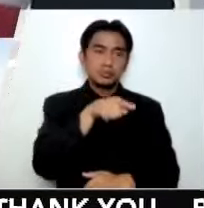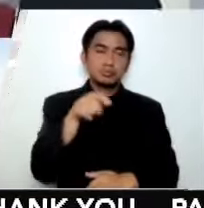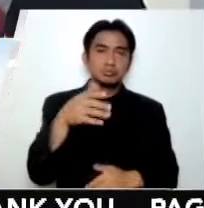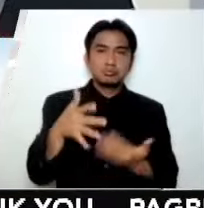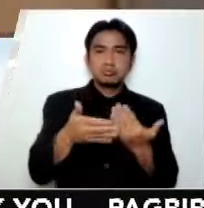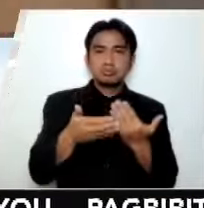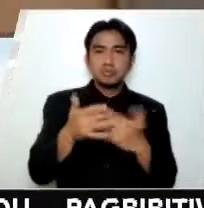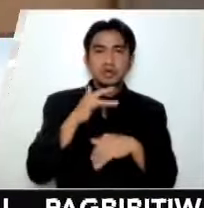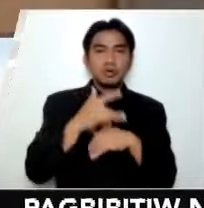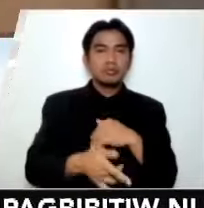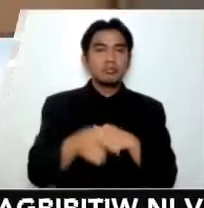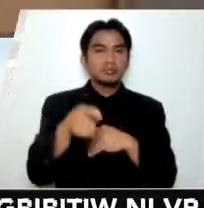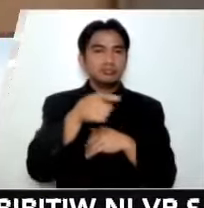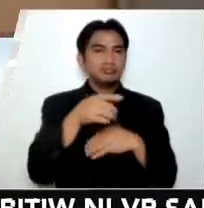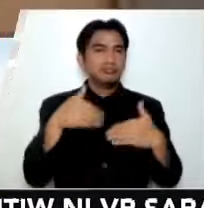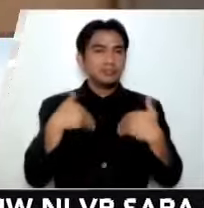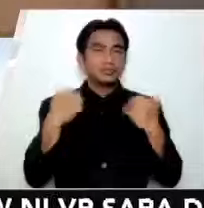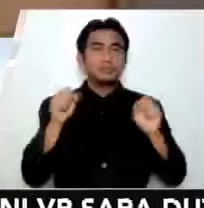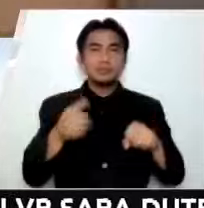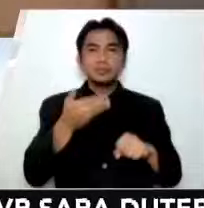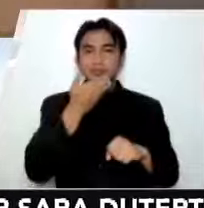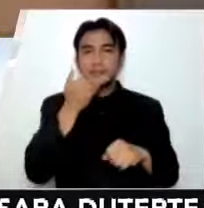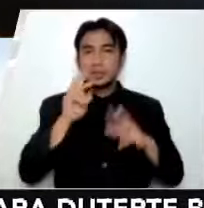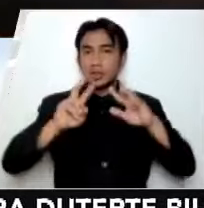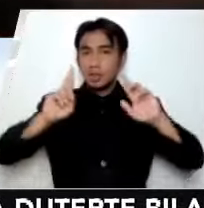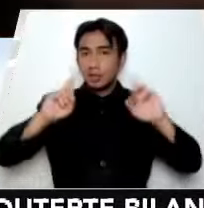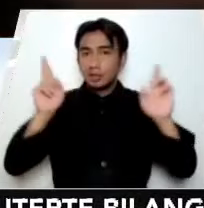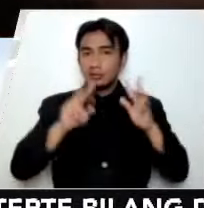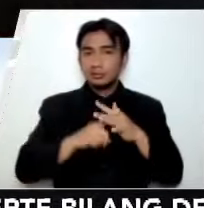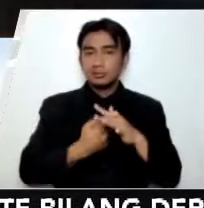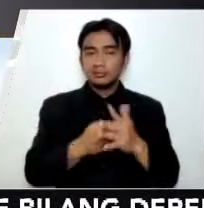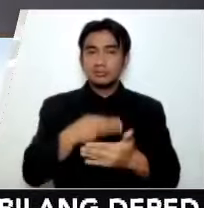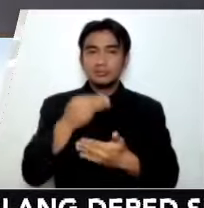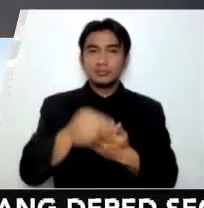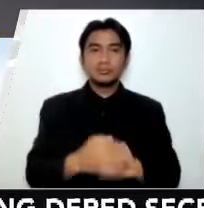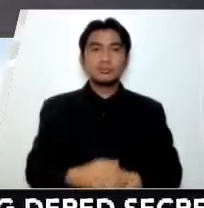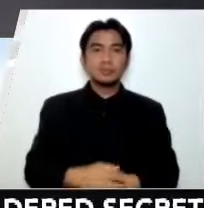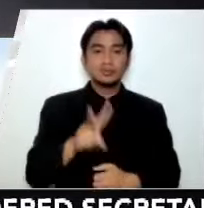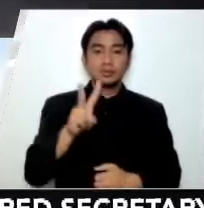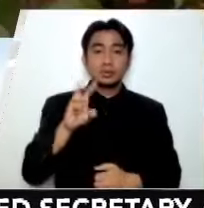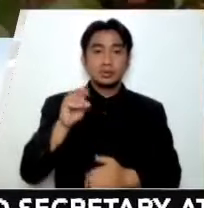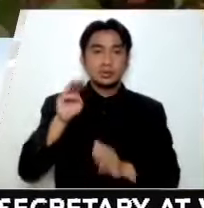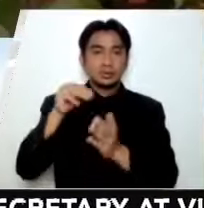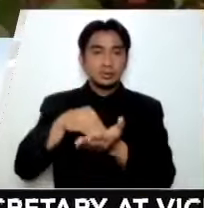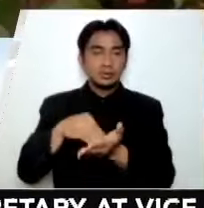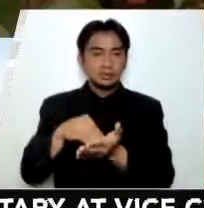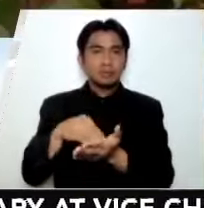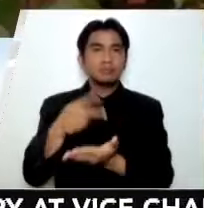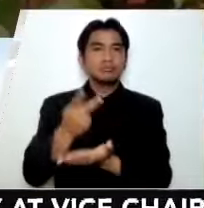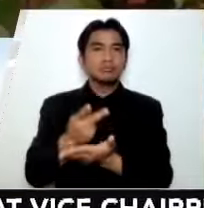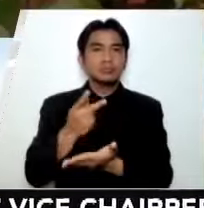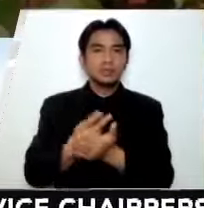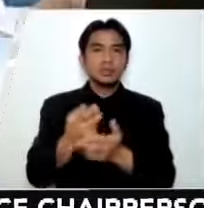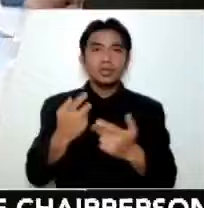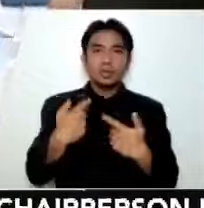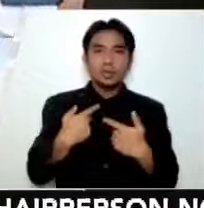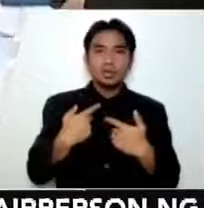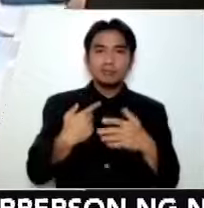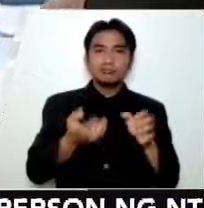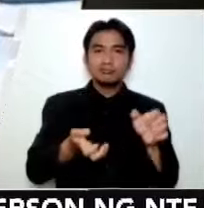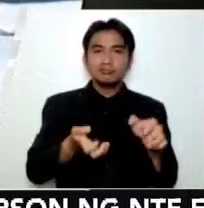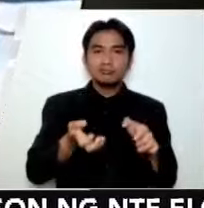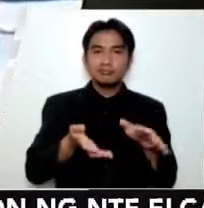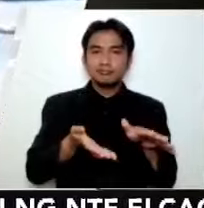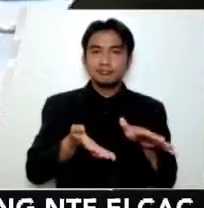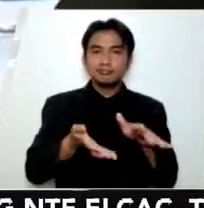programa kung employed at mahigit Php20,000 ang buwanang sahod automatic ng enrolled sa mandatory pension booster sa mga